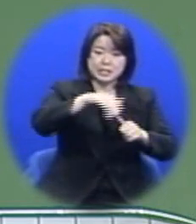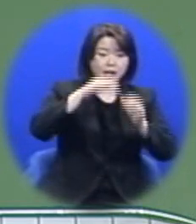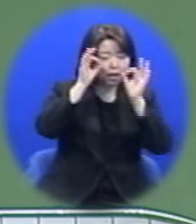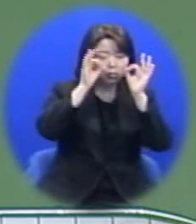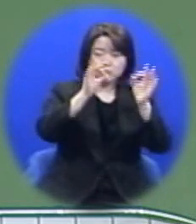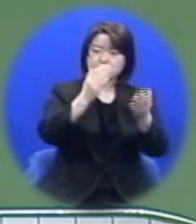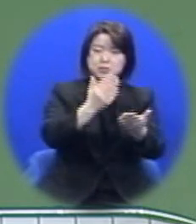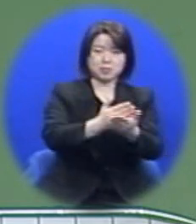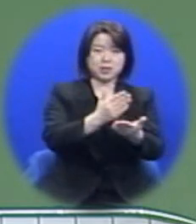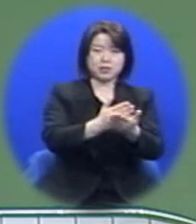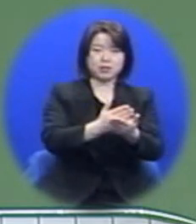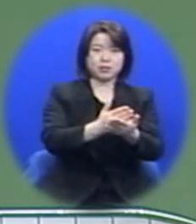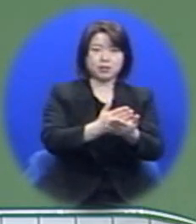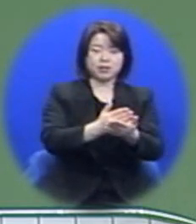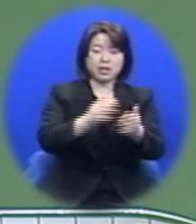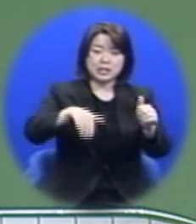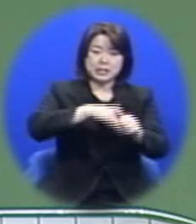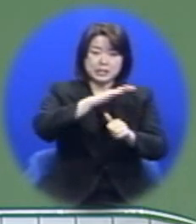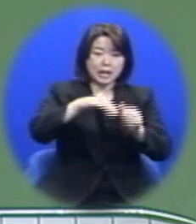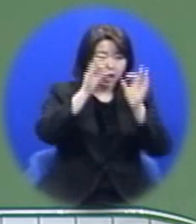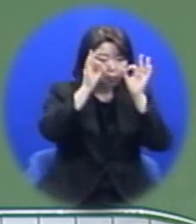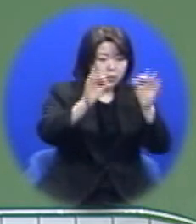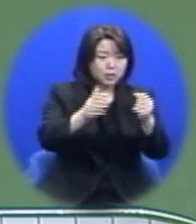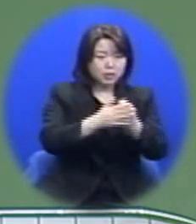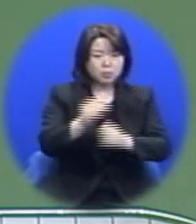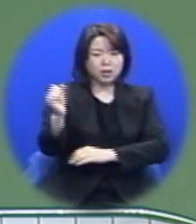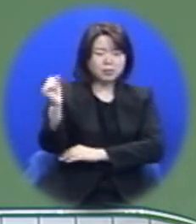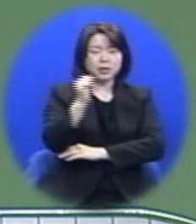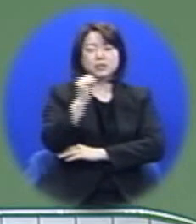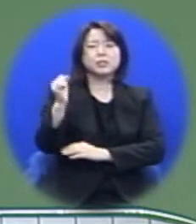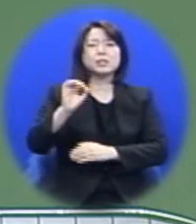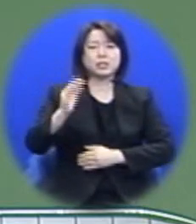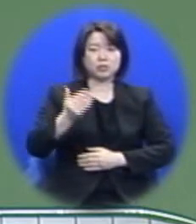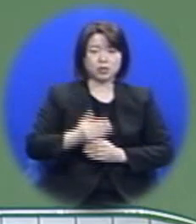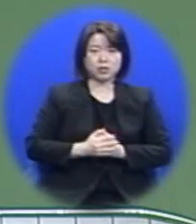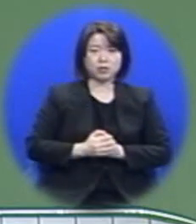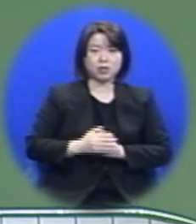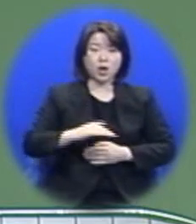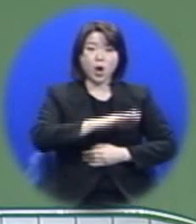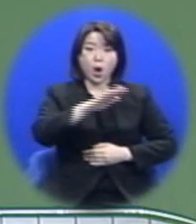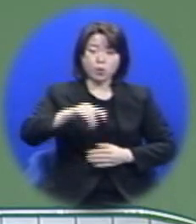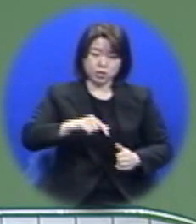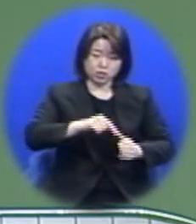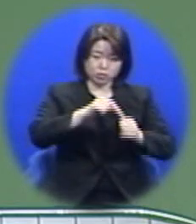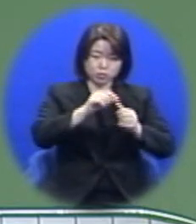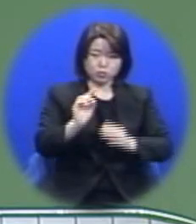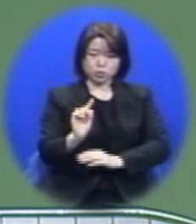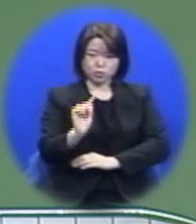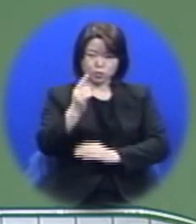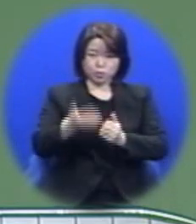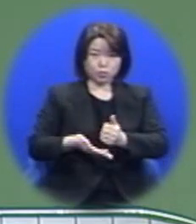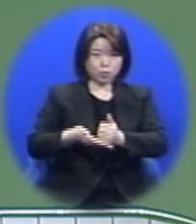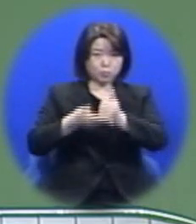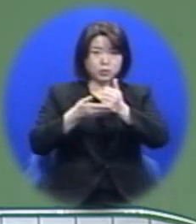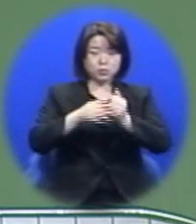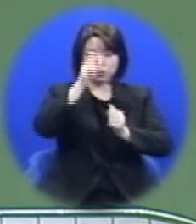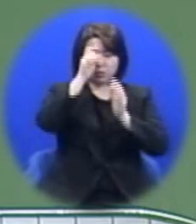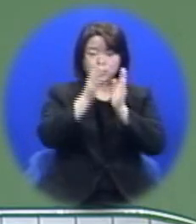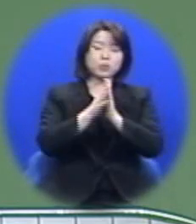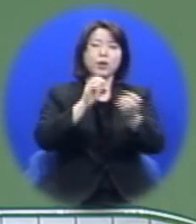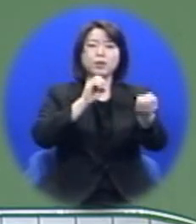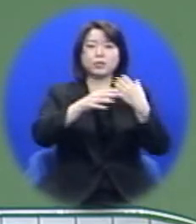됩니다. 상황을 보니까 휘청거리는 겁니다. 우리를 건져주시고 높여주시고 기도에